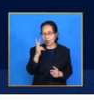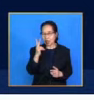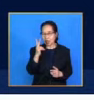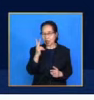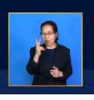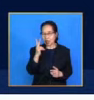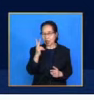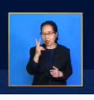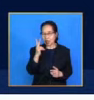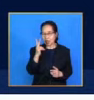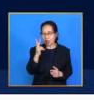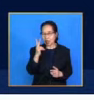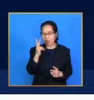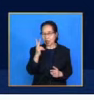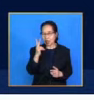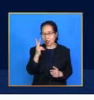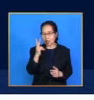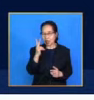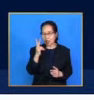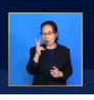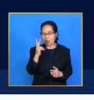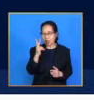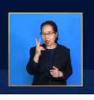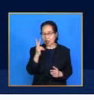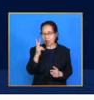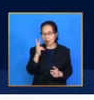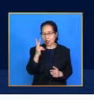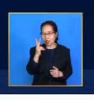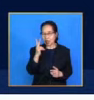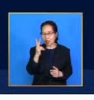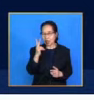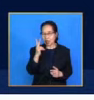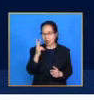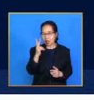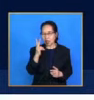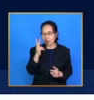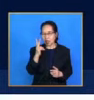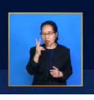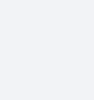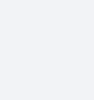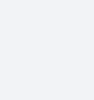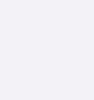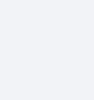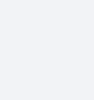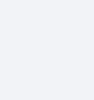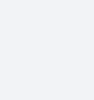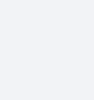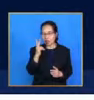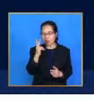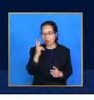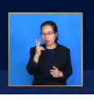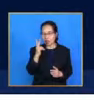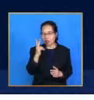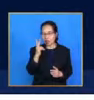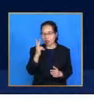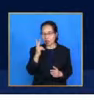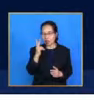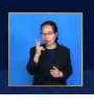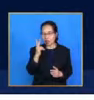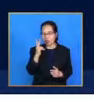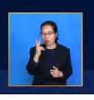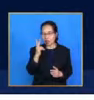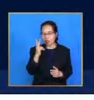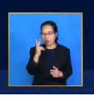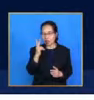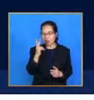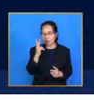pero pag hindi ka sumusunod nga, sa tapos wala man lang Rodriguez, wala ka man lang mapulot sa kahit ka ano wala loob, eh